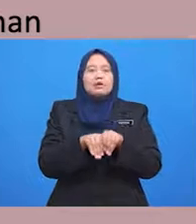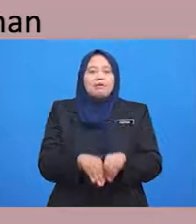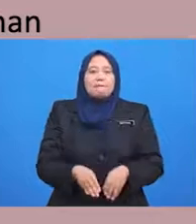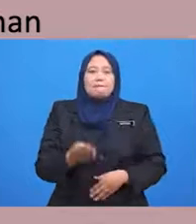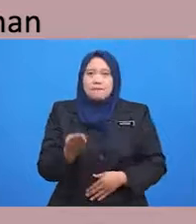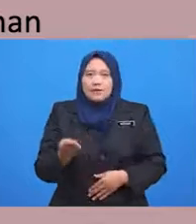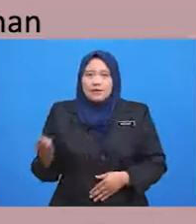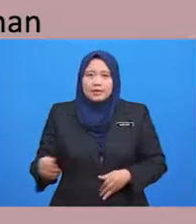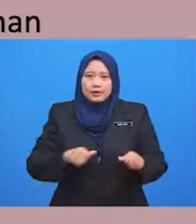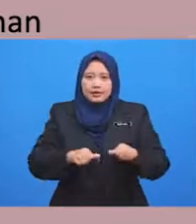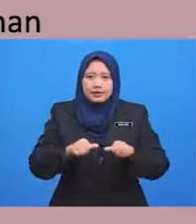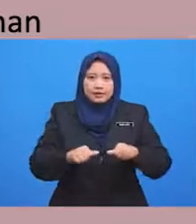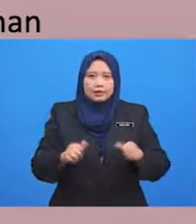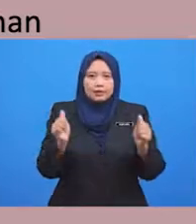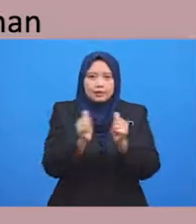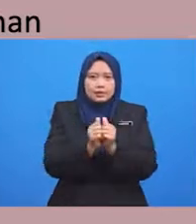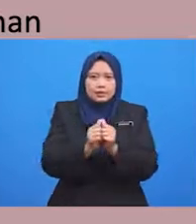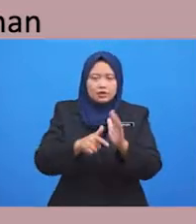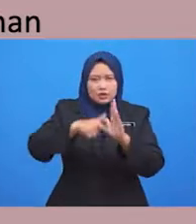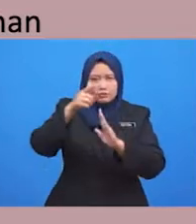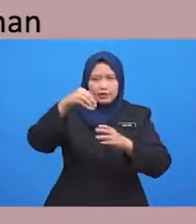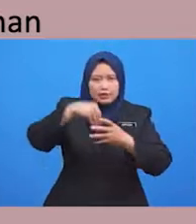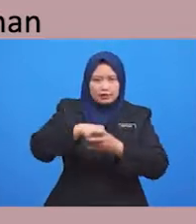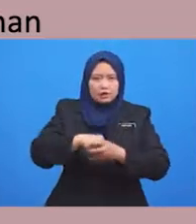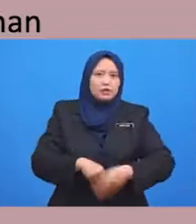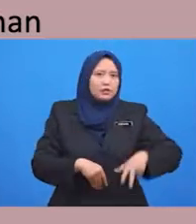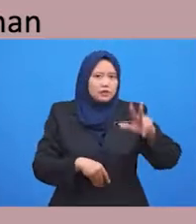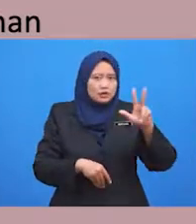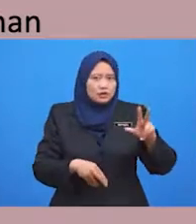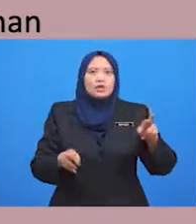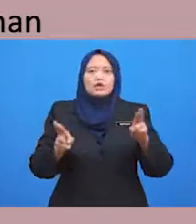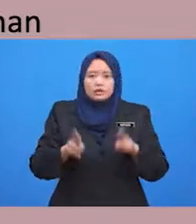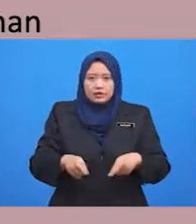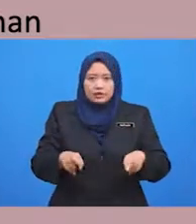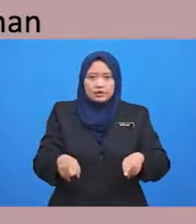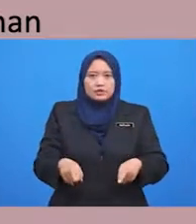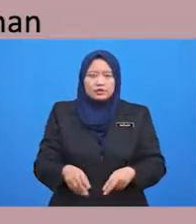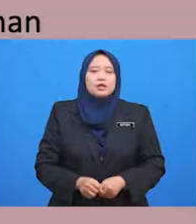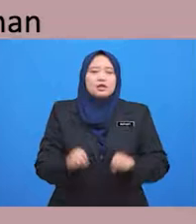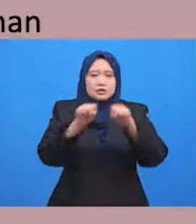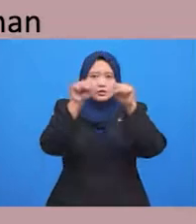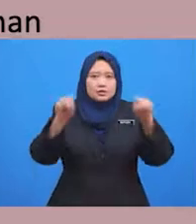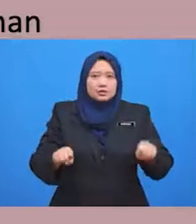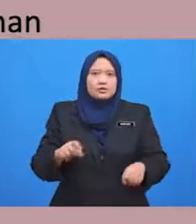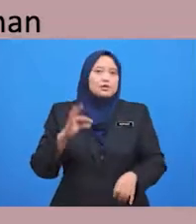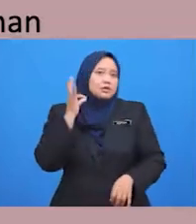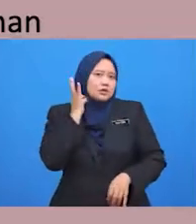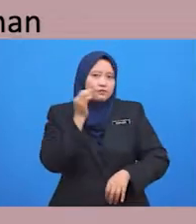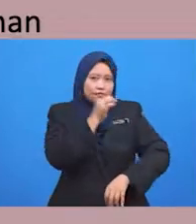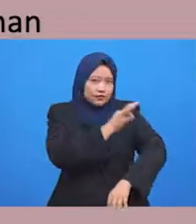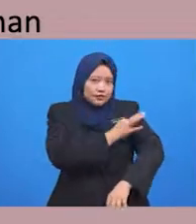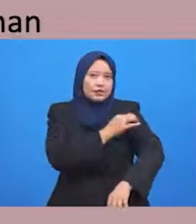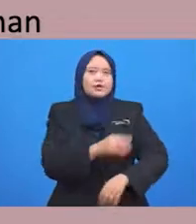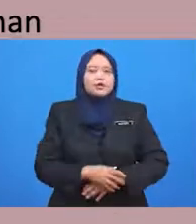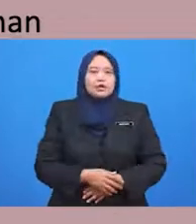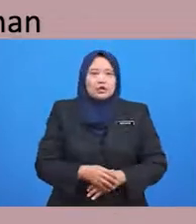ketiga, bertujuan untuk merangsang sistem limfatik, merangsang keanjalan otot-otot kulit.